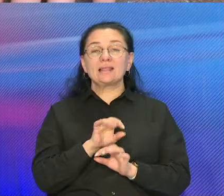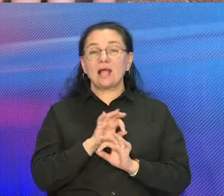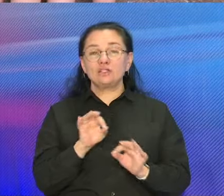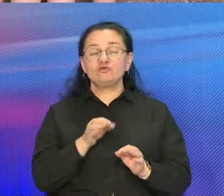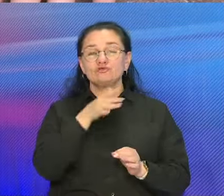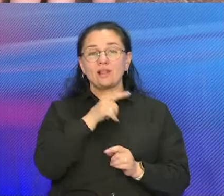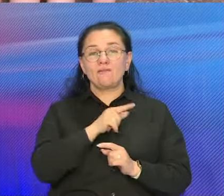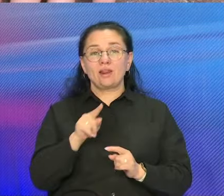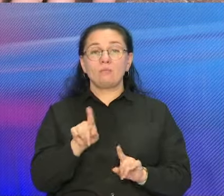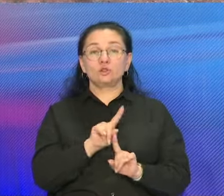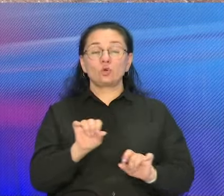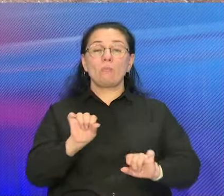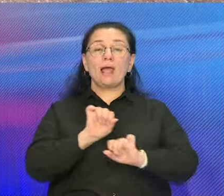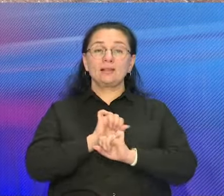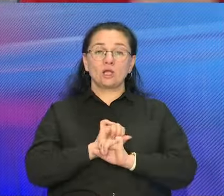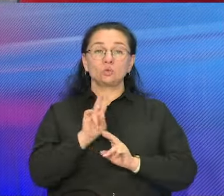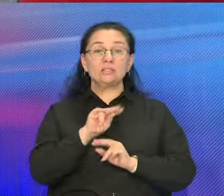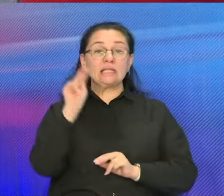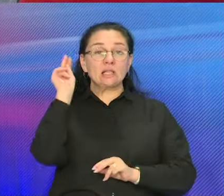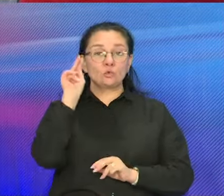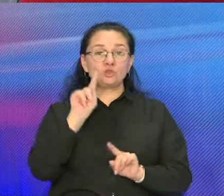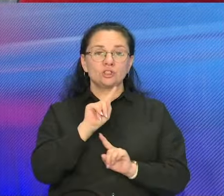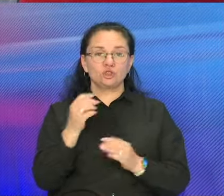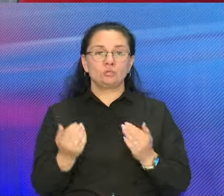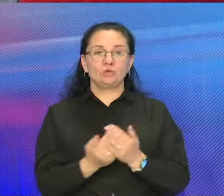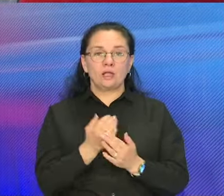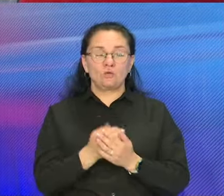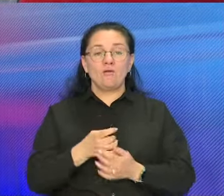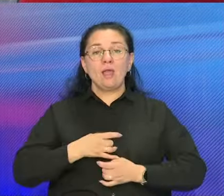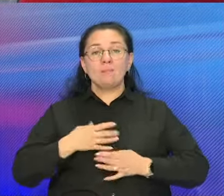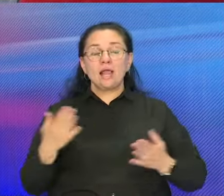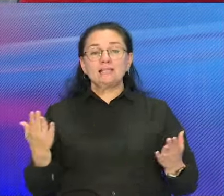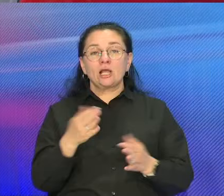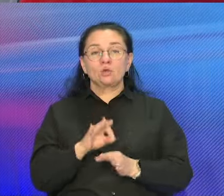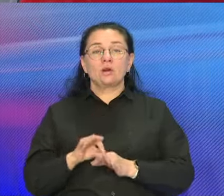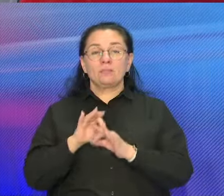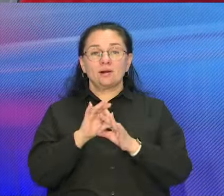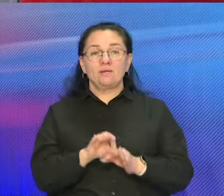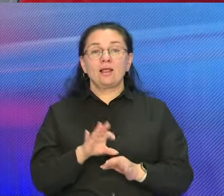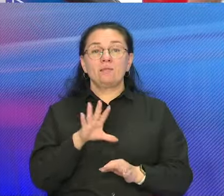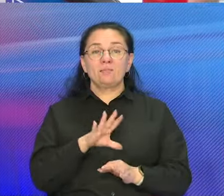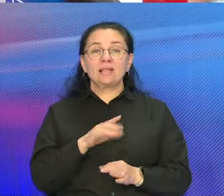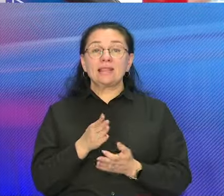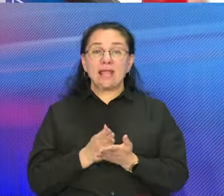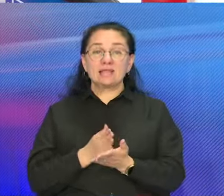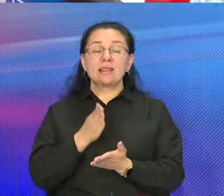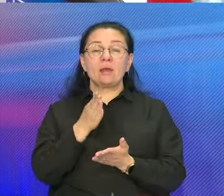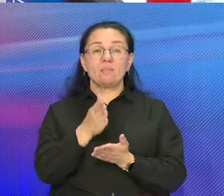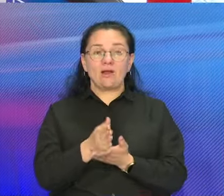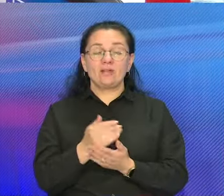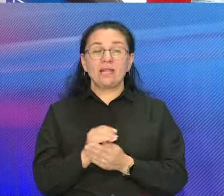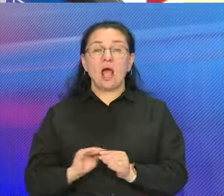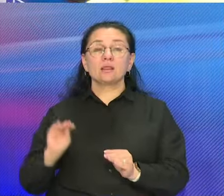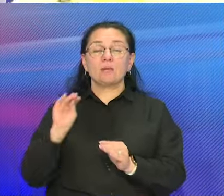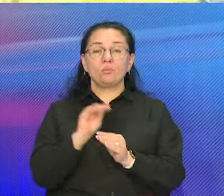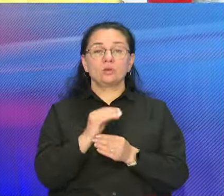того, как отпочить и как научиться новому Святое, которое прошло у центра Гродно, миновито и было на это нацелено А дополнили программу